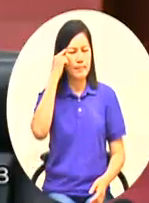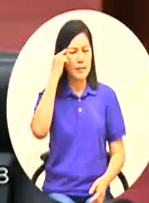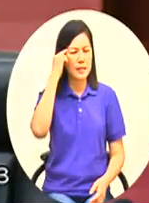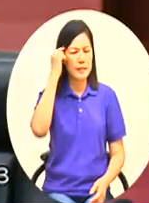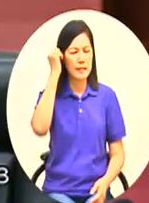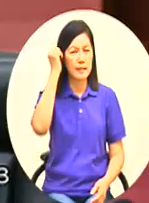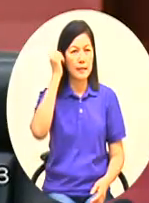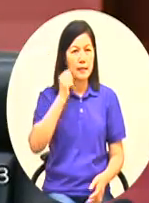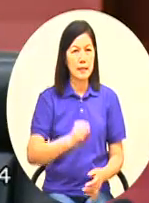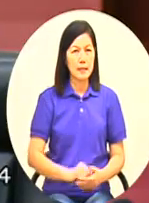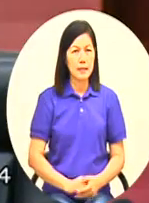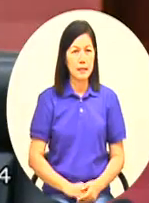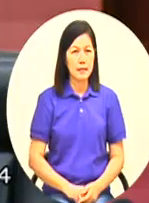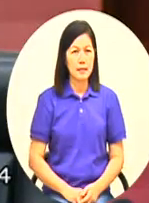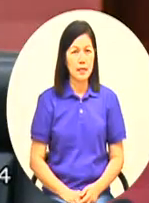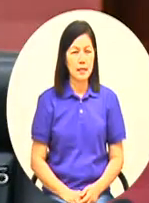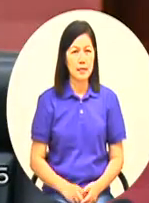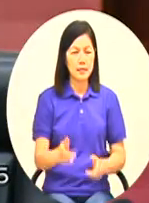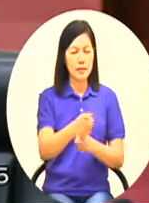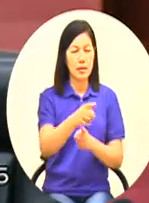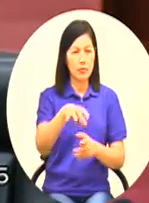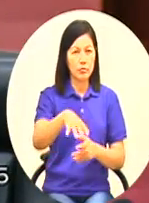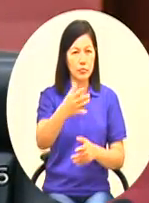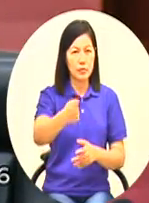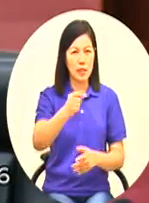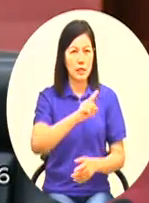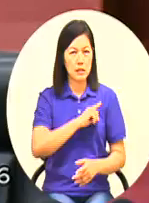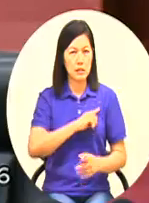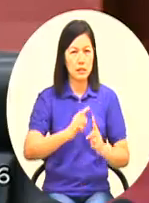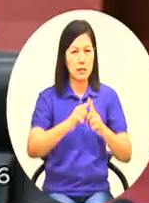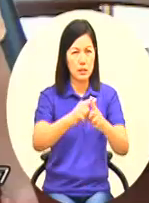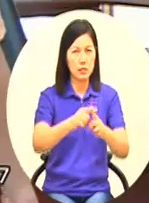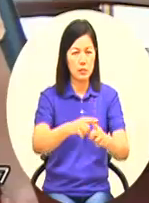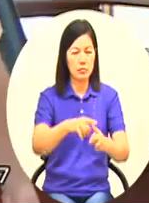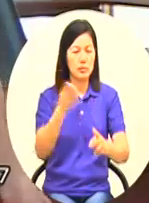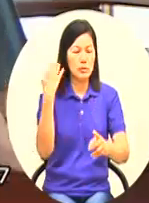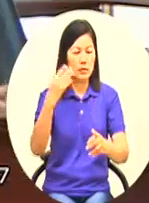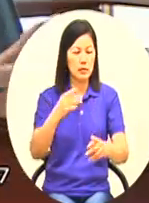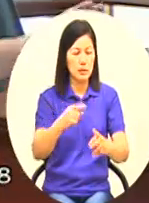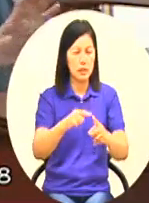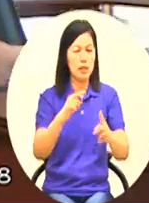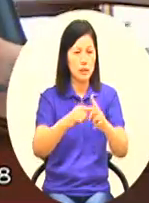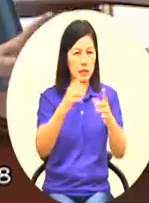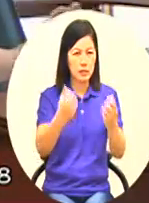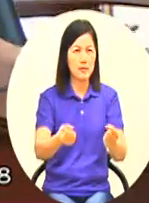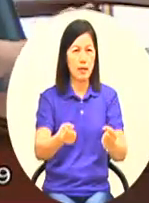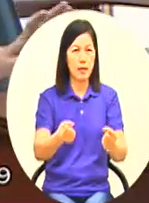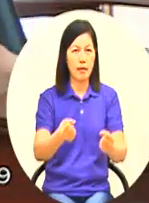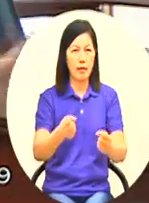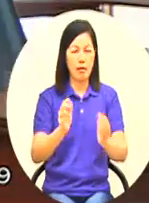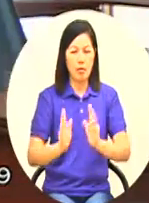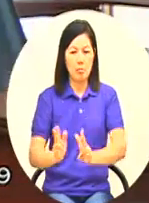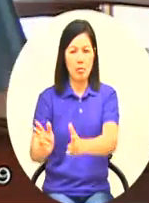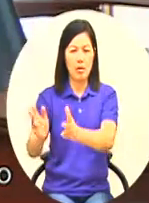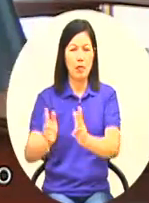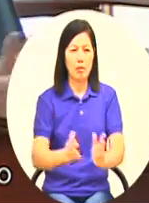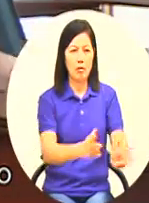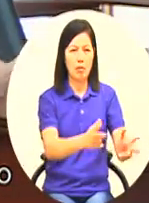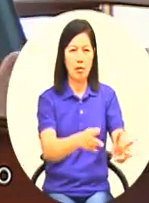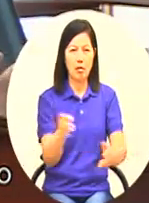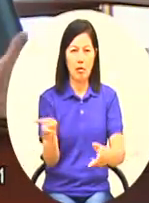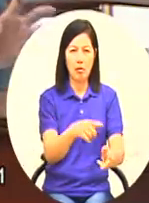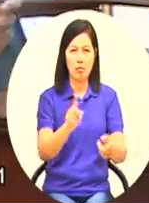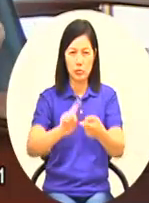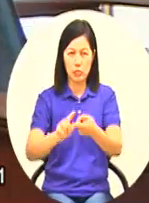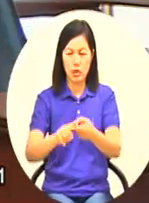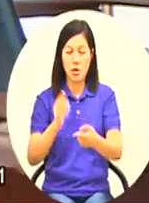包括我们现在的消防局局长，他在第一线，他当时在场，是走方向，走了着兵，伊若走唔